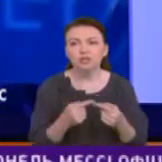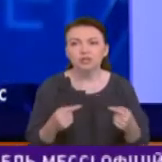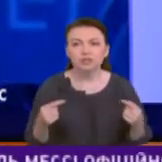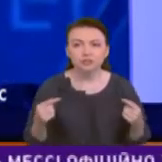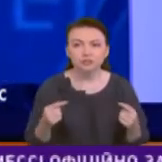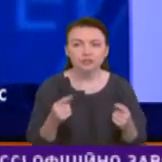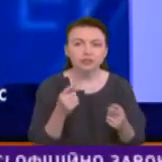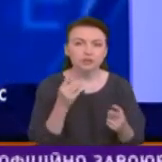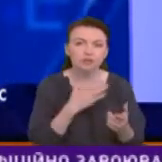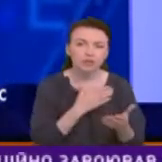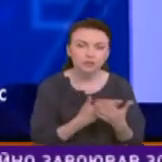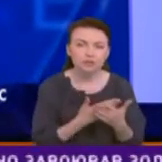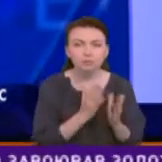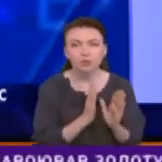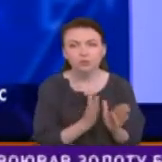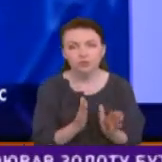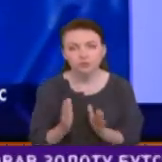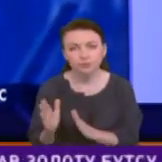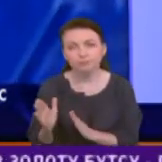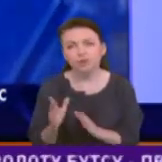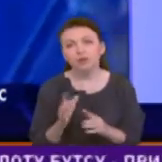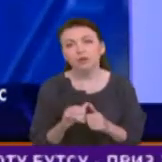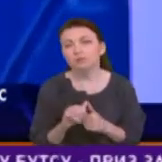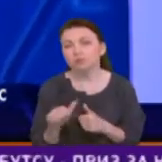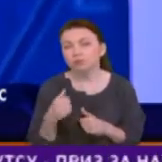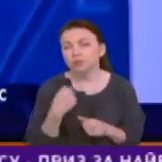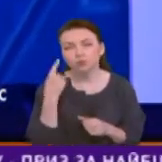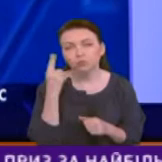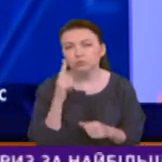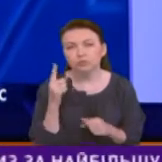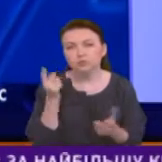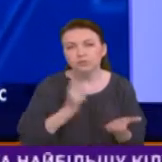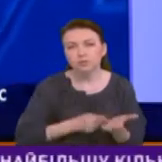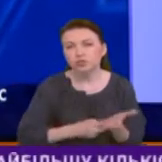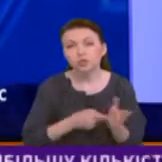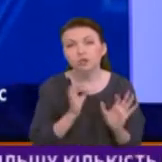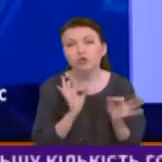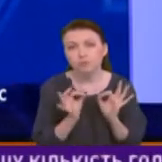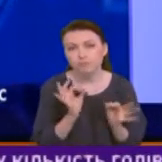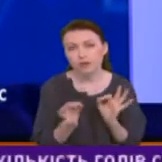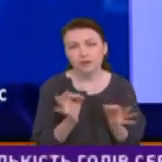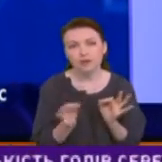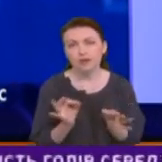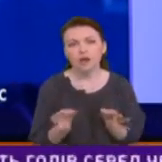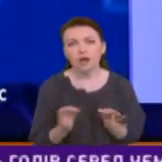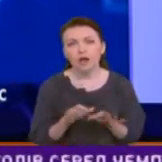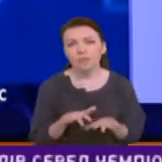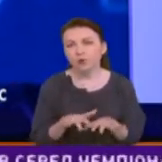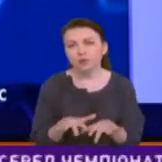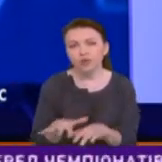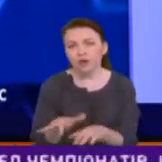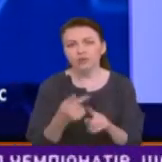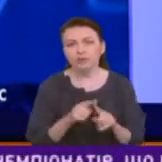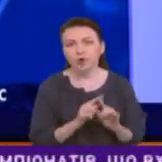тенденції, різні процеси. І, зокрема, я думаю, що це свідчить якраз про нормальне якраз про протікання цього